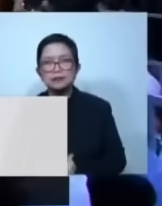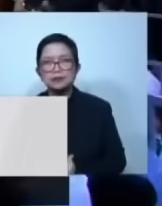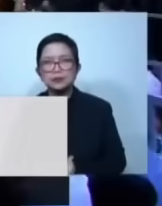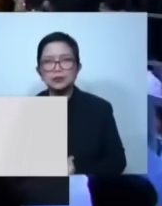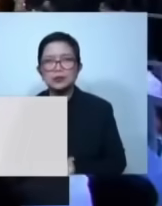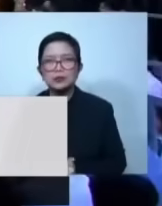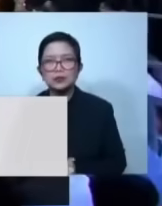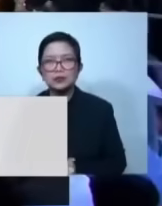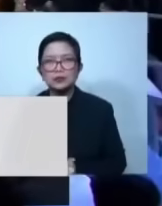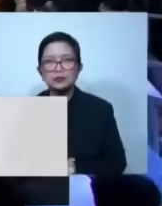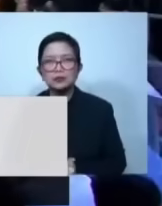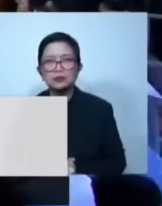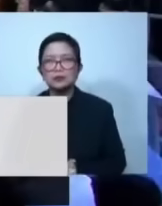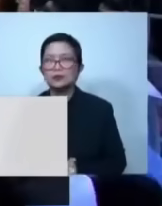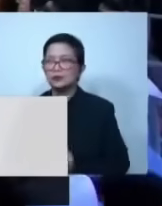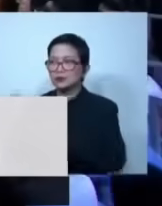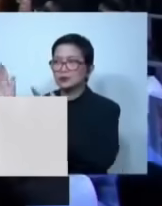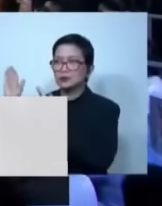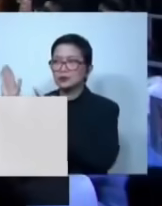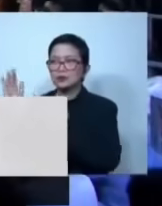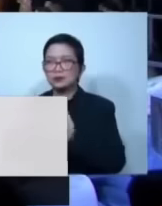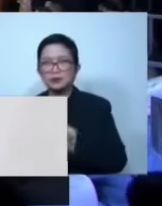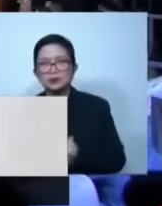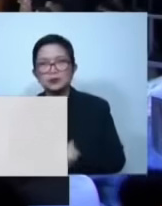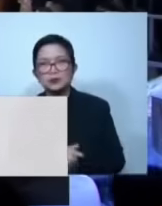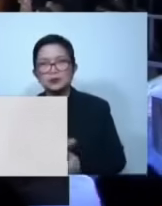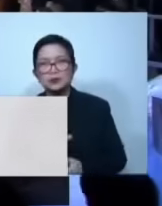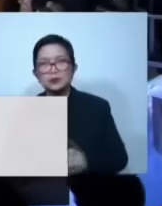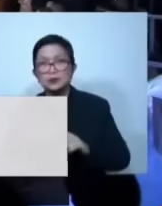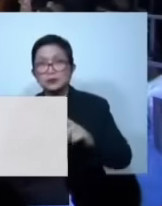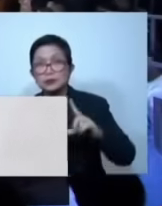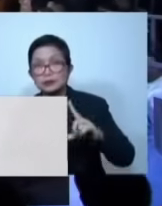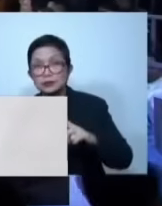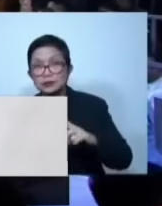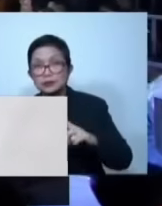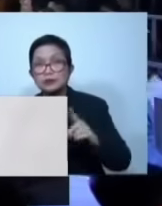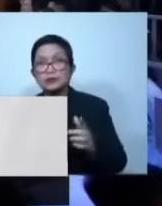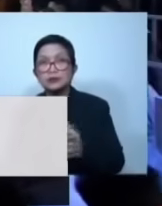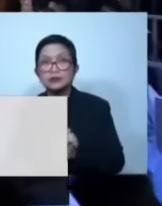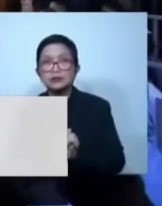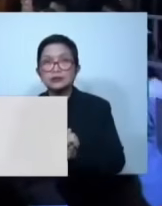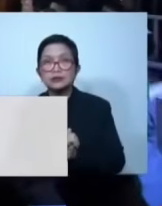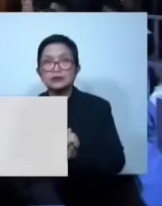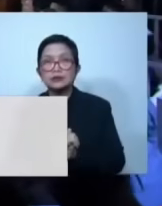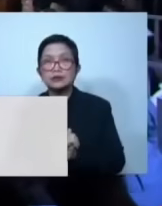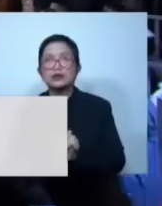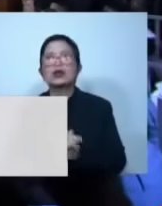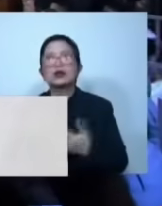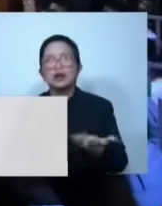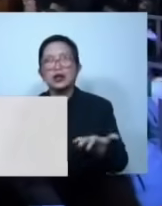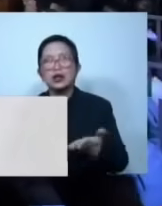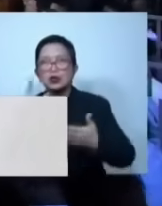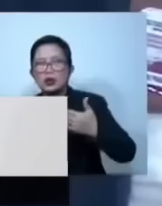Andalas Prof Dr litaesta Adi l Wardani SH MH guru besar hukum tata negara